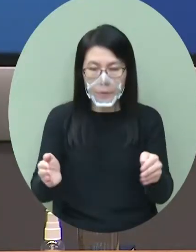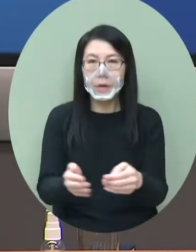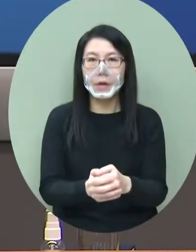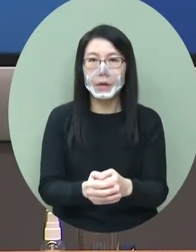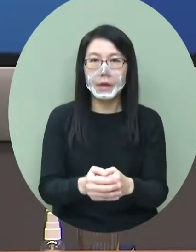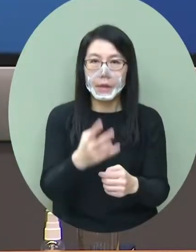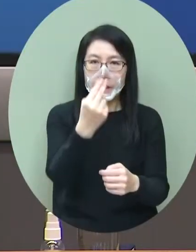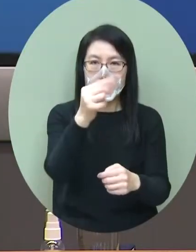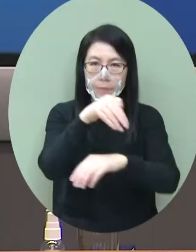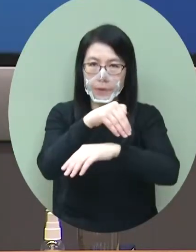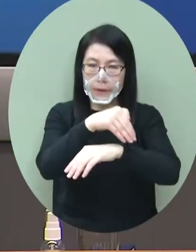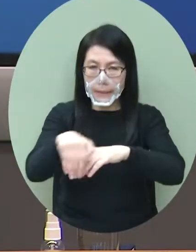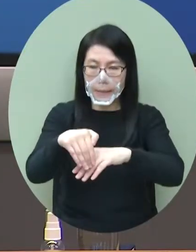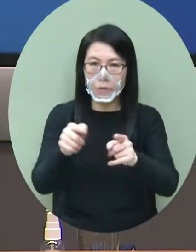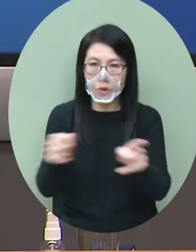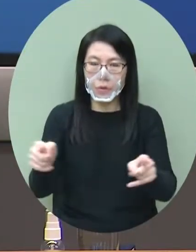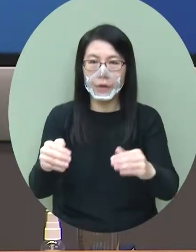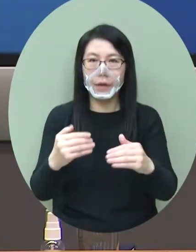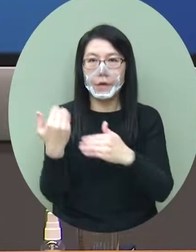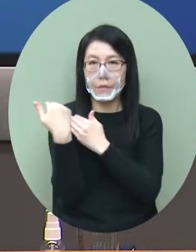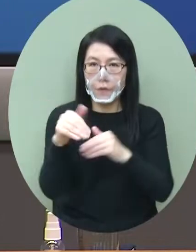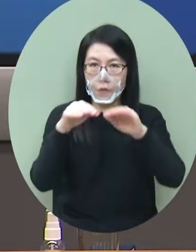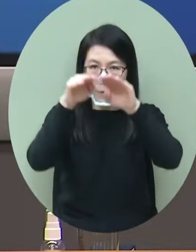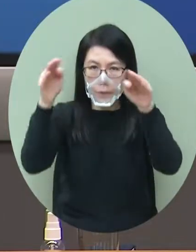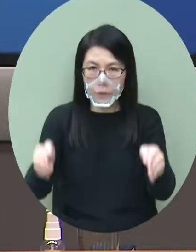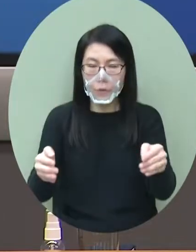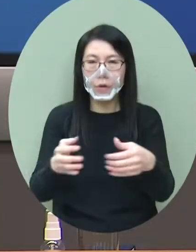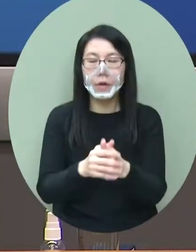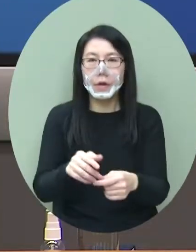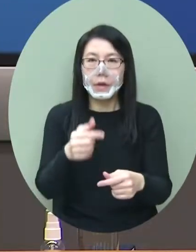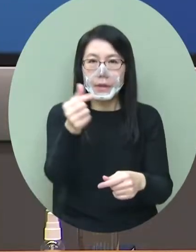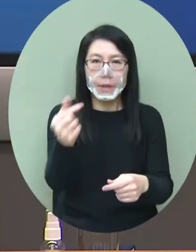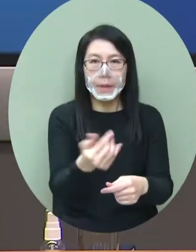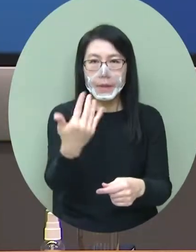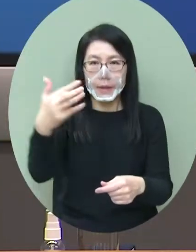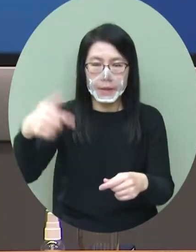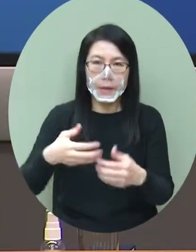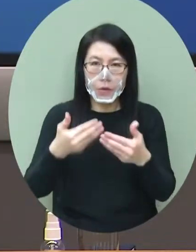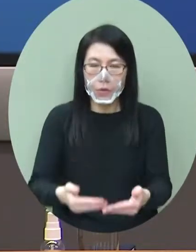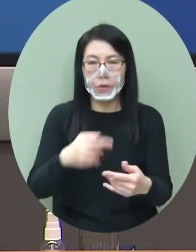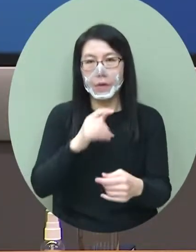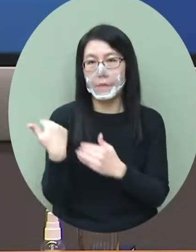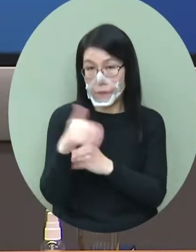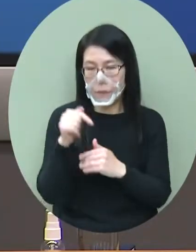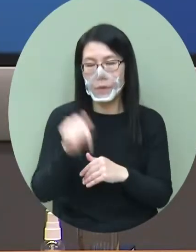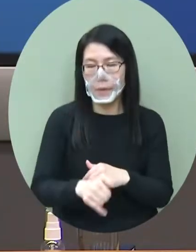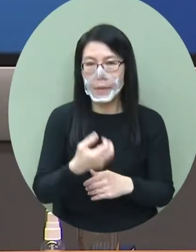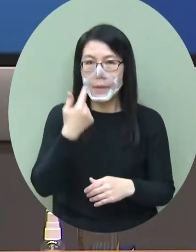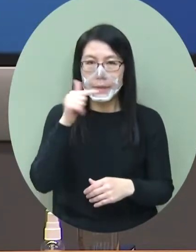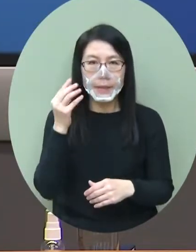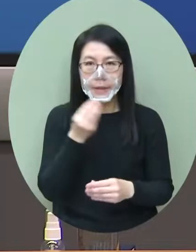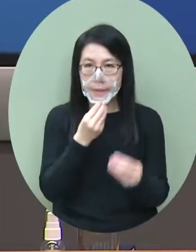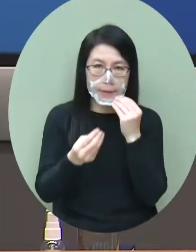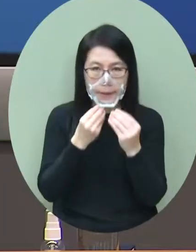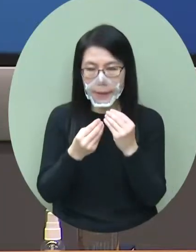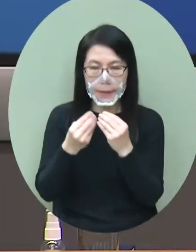是标准的集装箱，也就是20尺的，一共107000多吨的货物，其中呢新